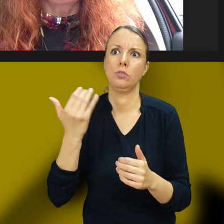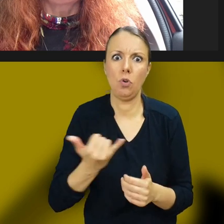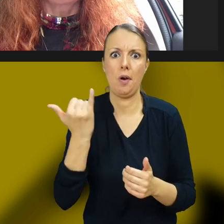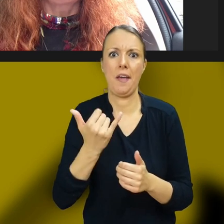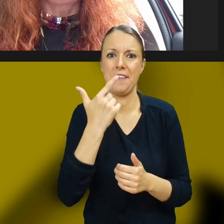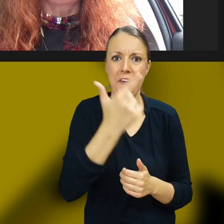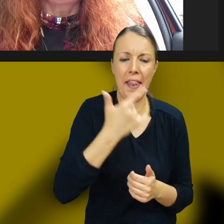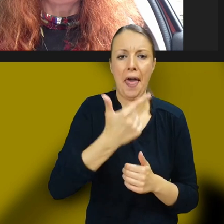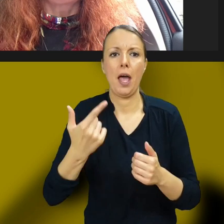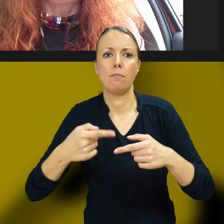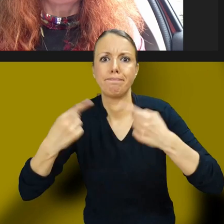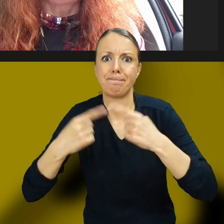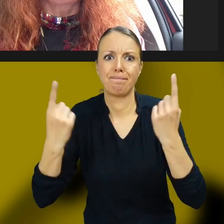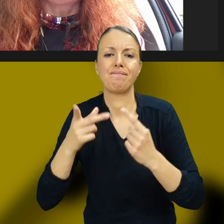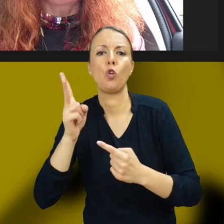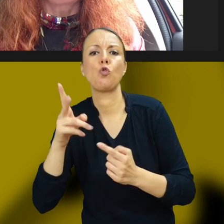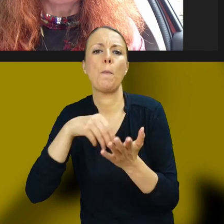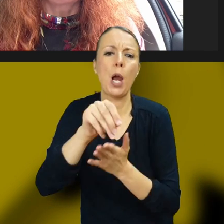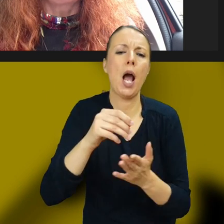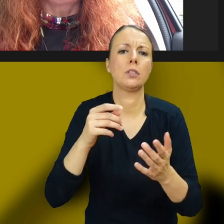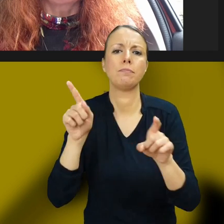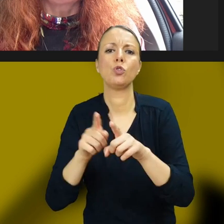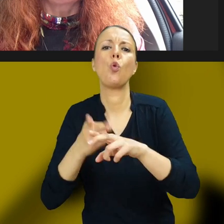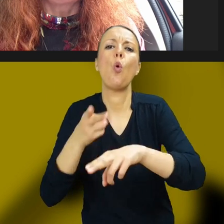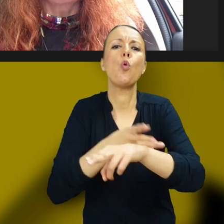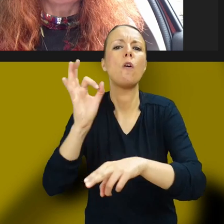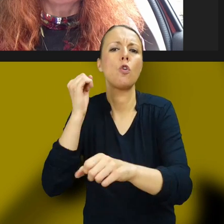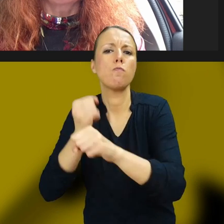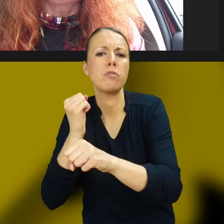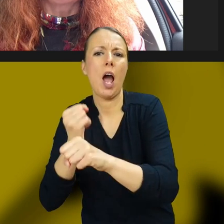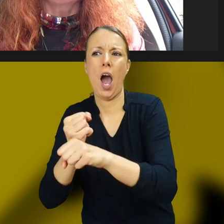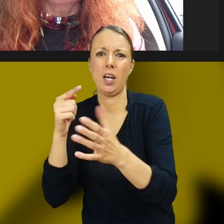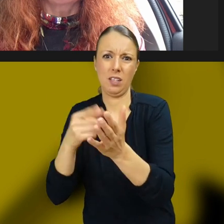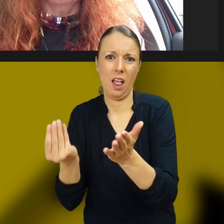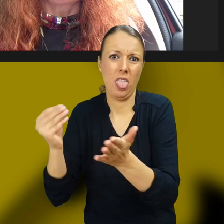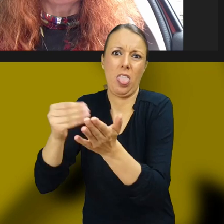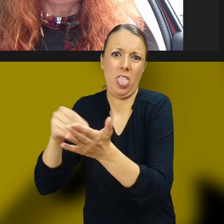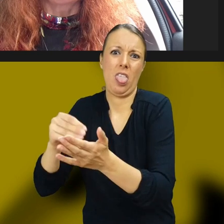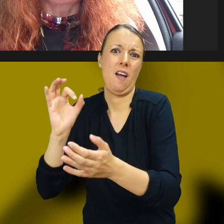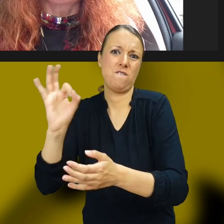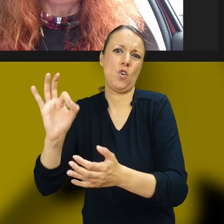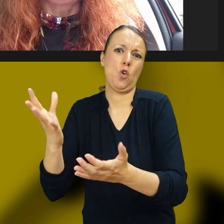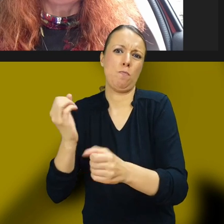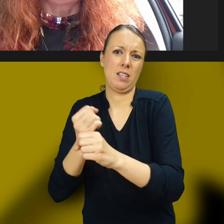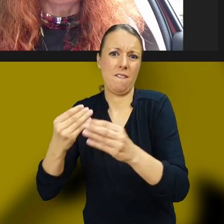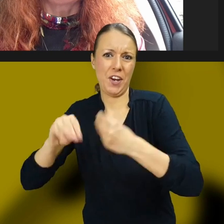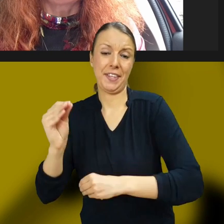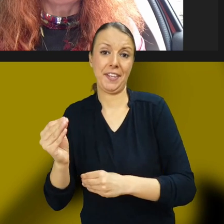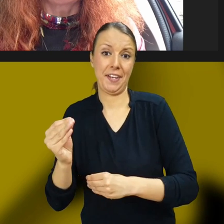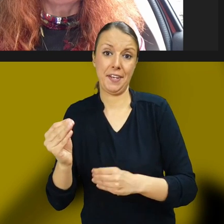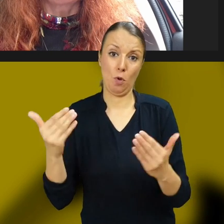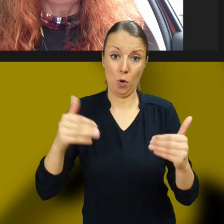rzekome obciążanie czasu pracy urzędnika. I tyle z mojej strony na tym etapie. Bardzo serdecznie dziękuję za tą